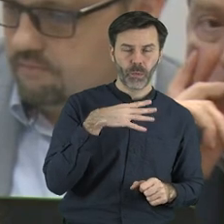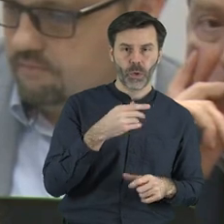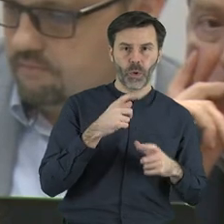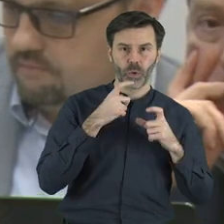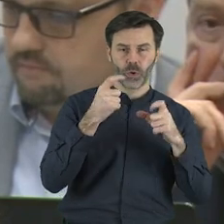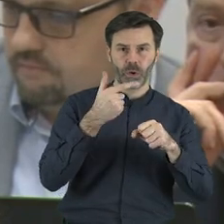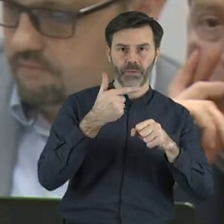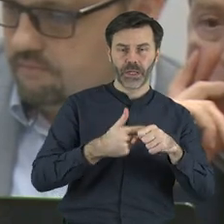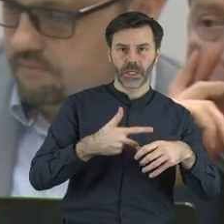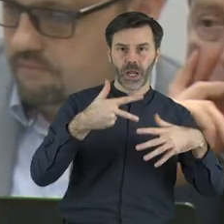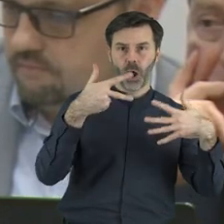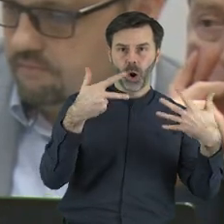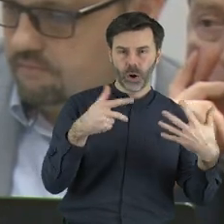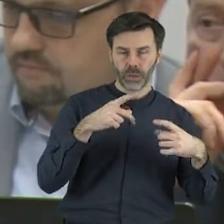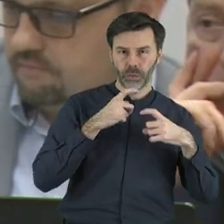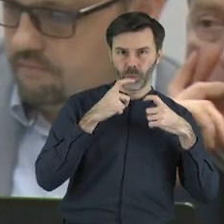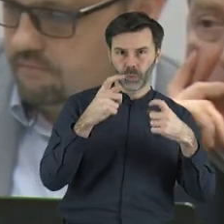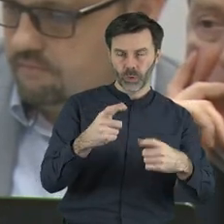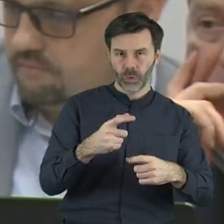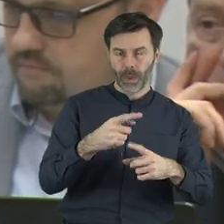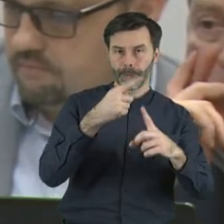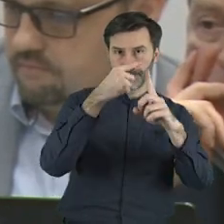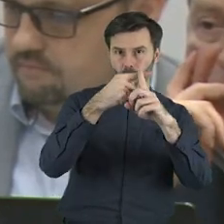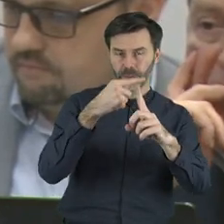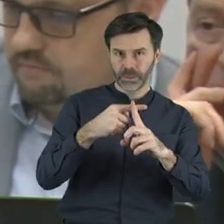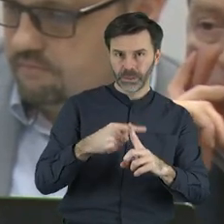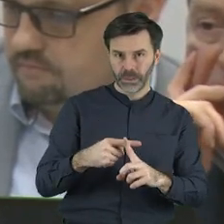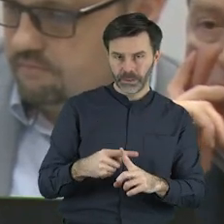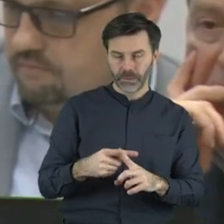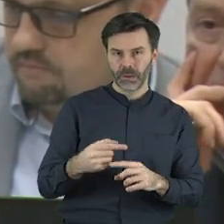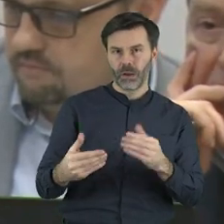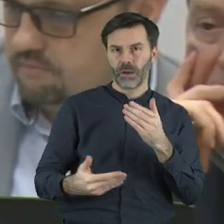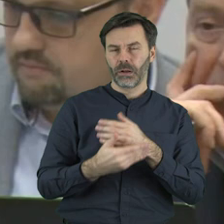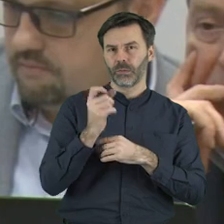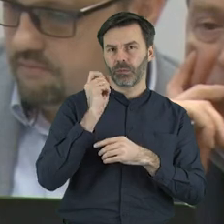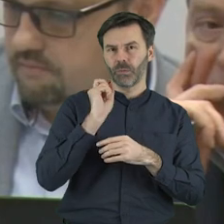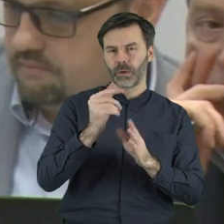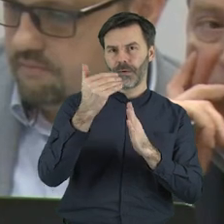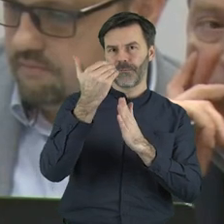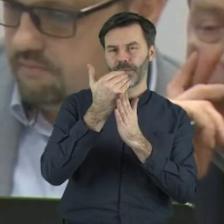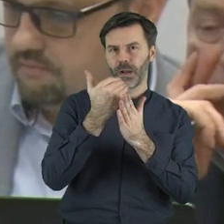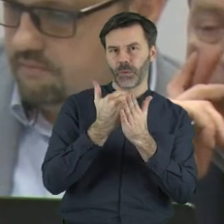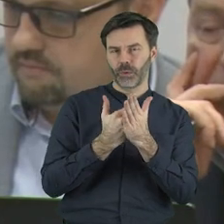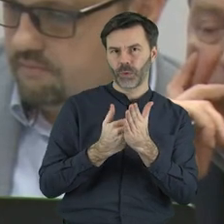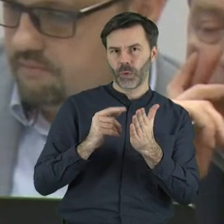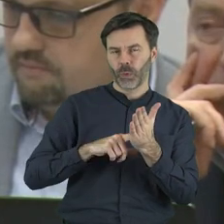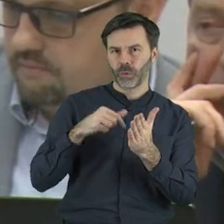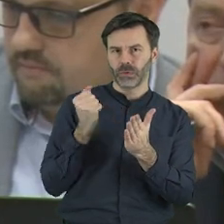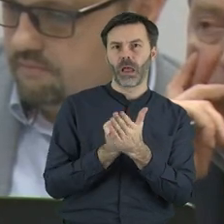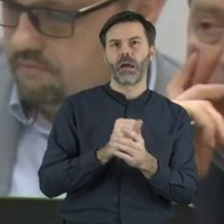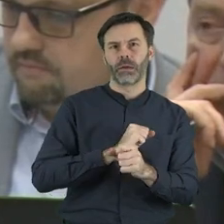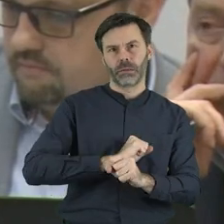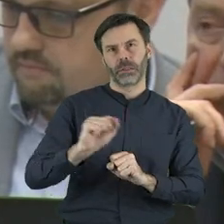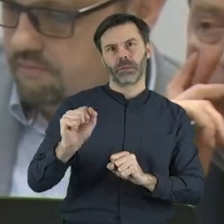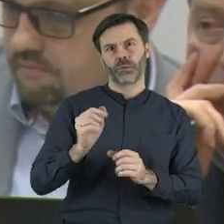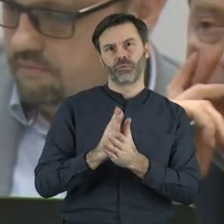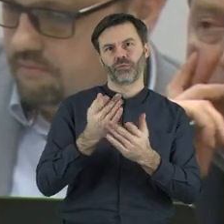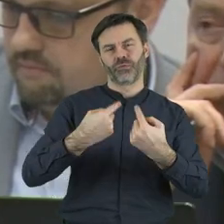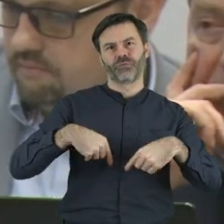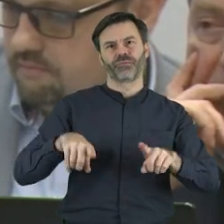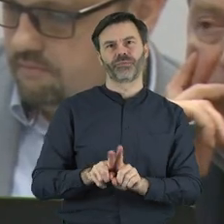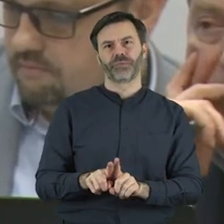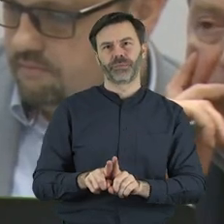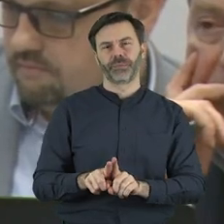się na warunkach ustawowych i one zostały spełnione. Te, które należało uzupełnić, więc w toku